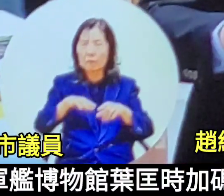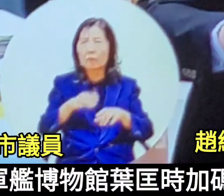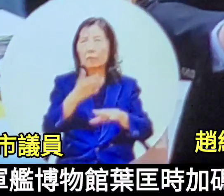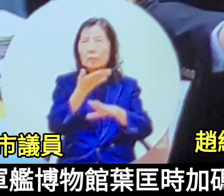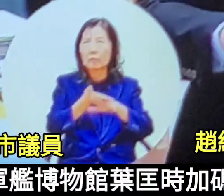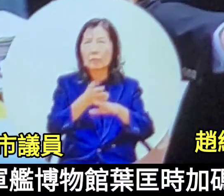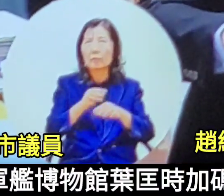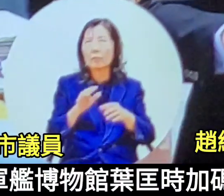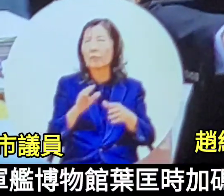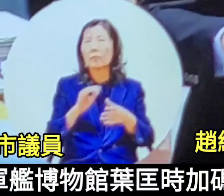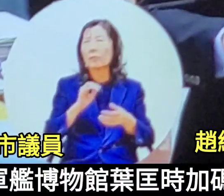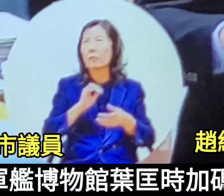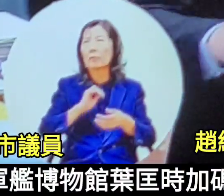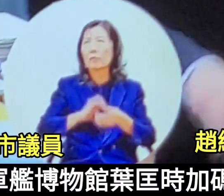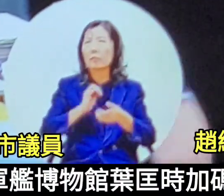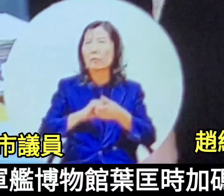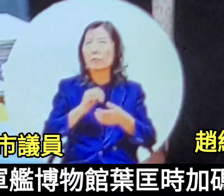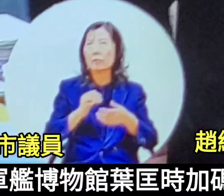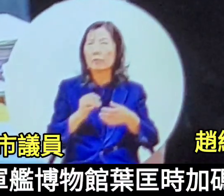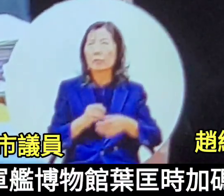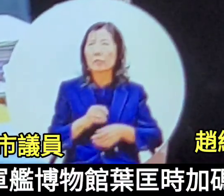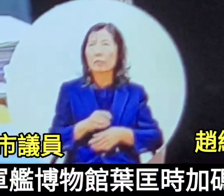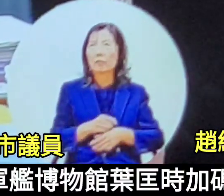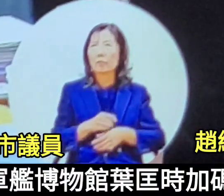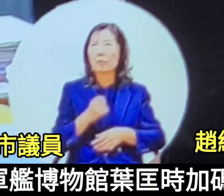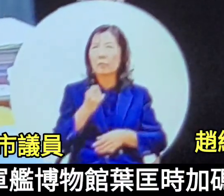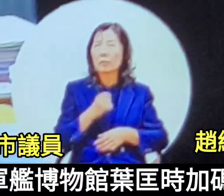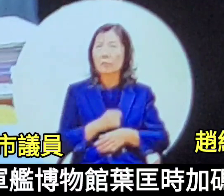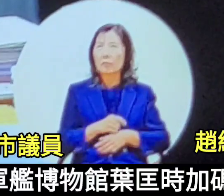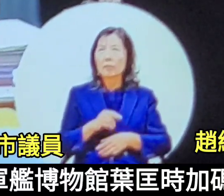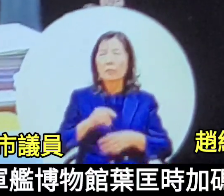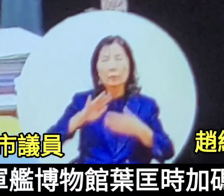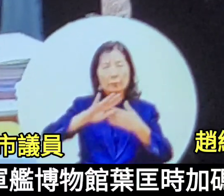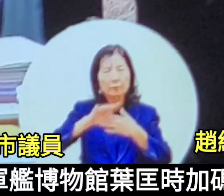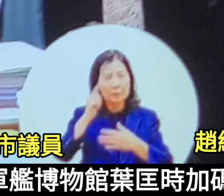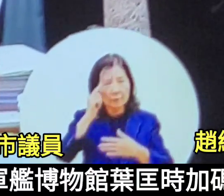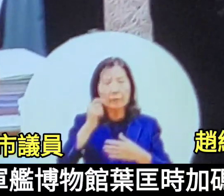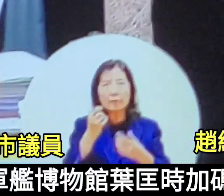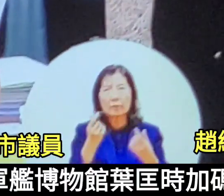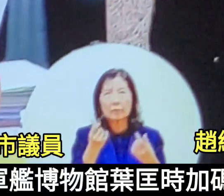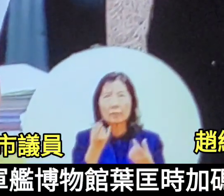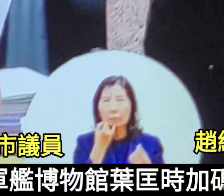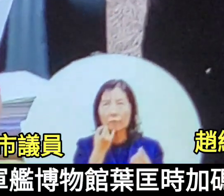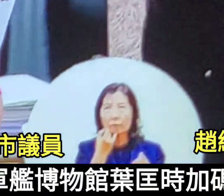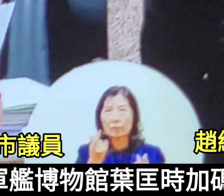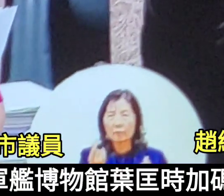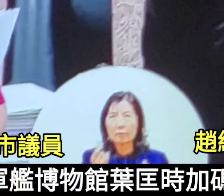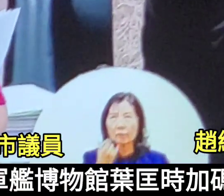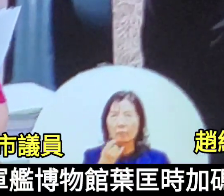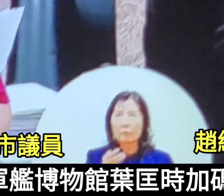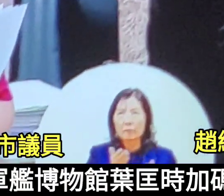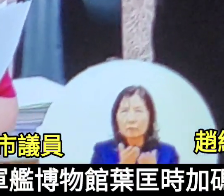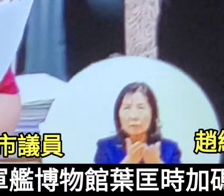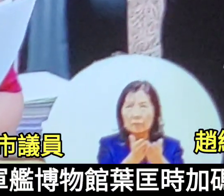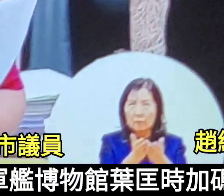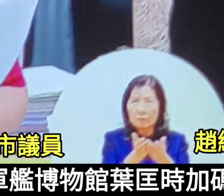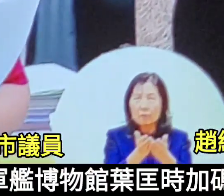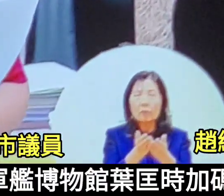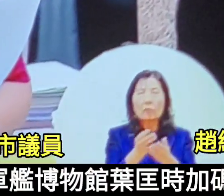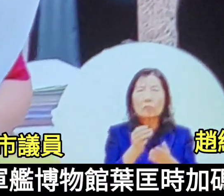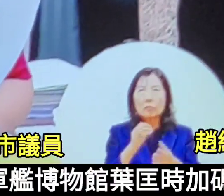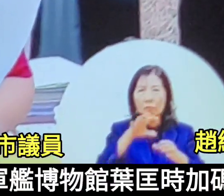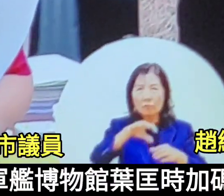个 例子， 我觉得这个可以有其他的思考，因为这些船并不大哈。如果有足够的空